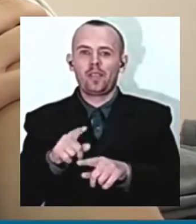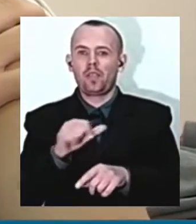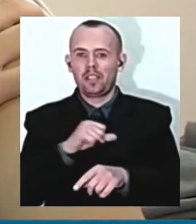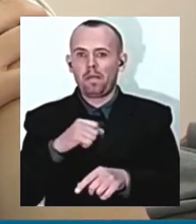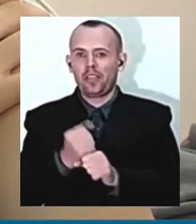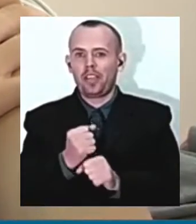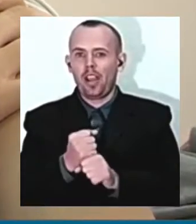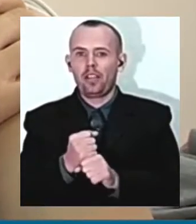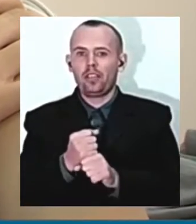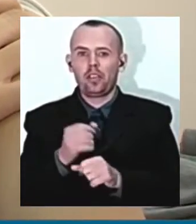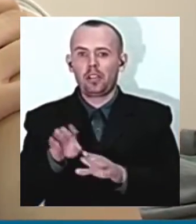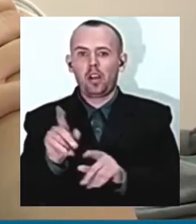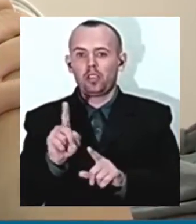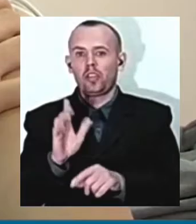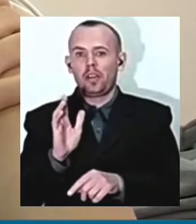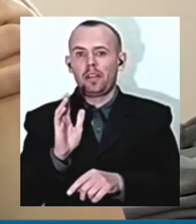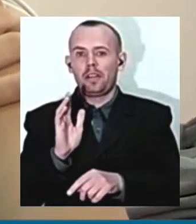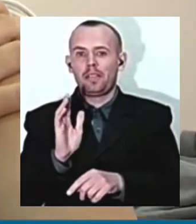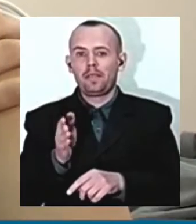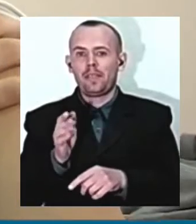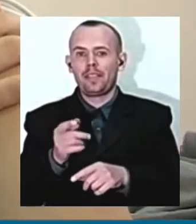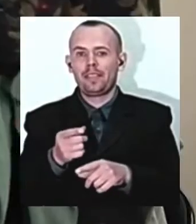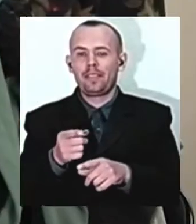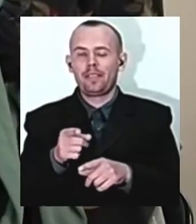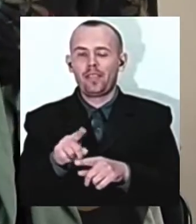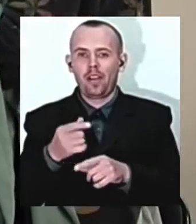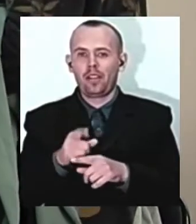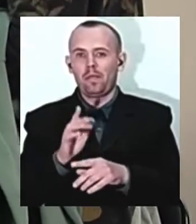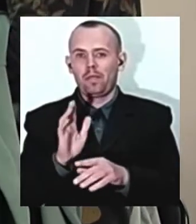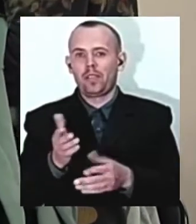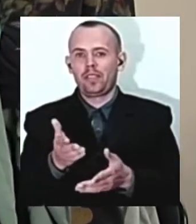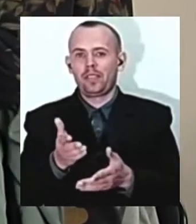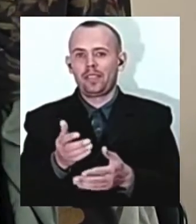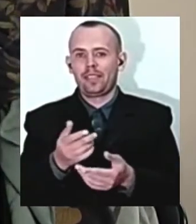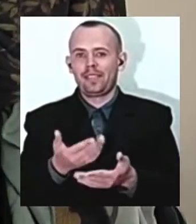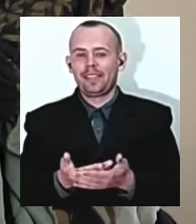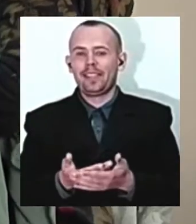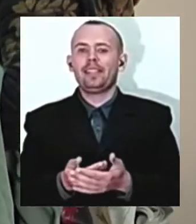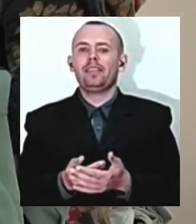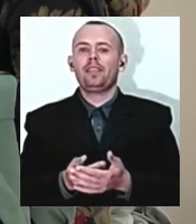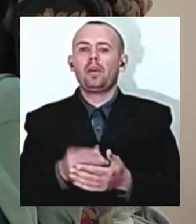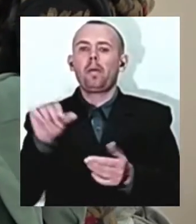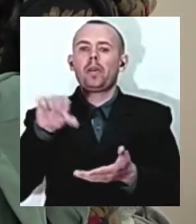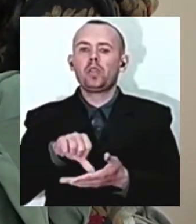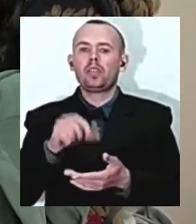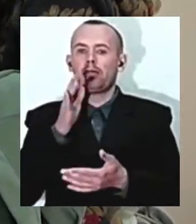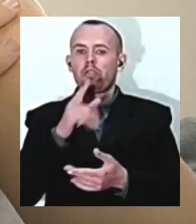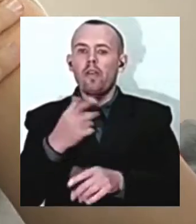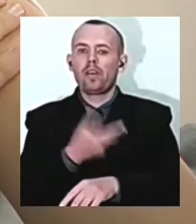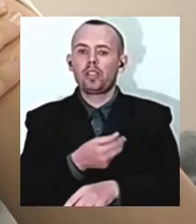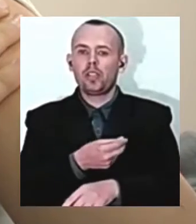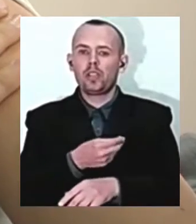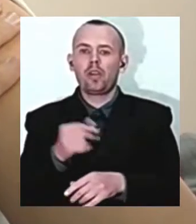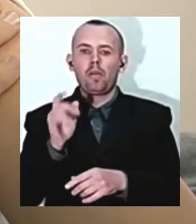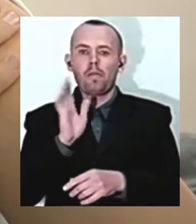не заболеть сам и не заразить других, это какое-то такое уважение, в общем-то. Присутність під час вакцинації когось з батьків обов'язкова.